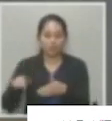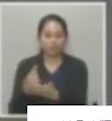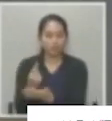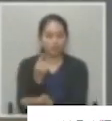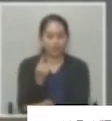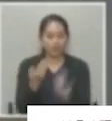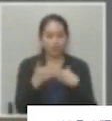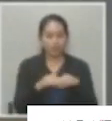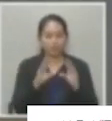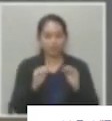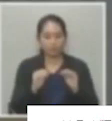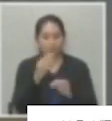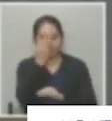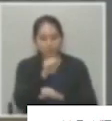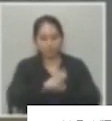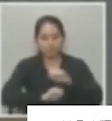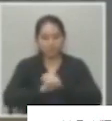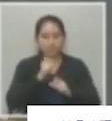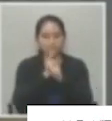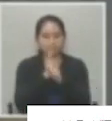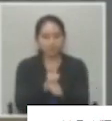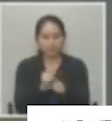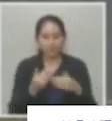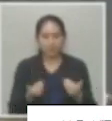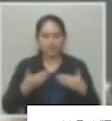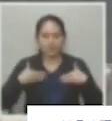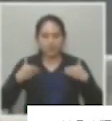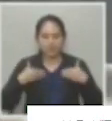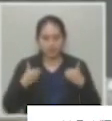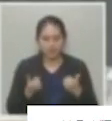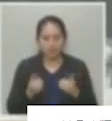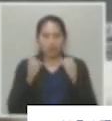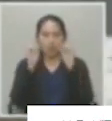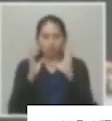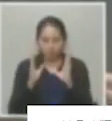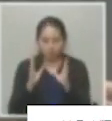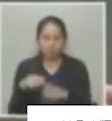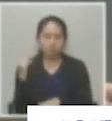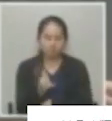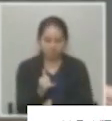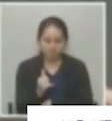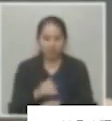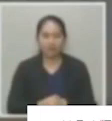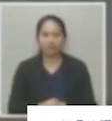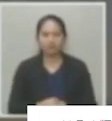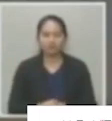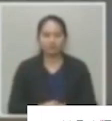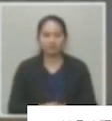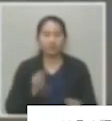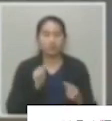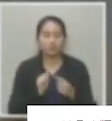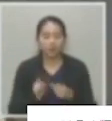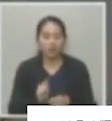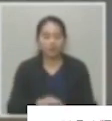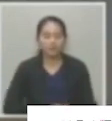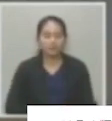ผู้ปฏิบัติโดยตรงวันนี้ดีใจที่อาจารย์ผมมาผมก็ดีใจว่าท่านจะได้มารับฟังของ